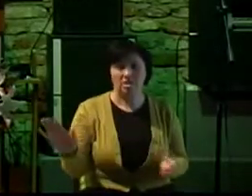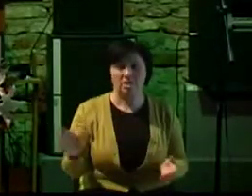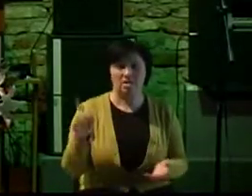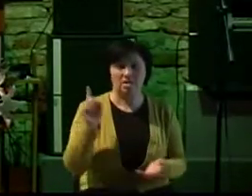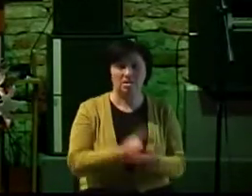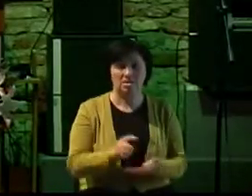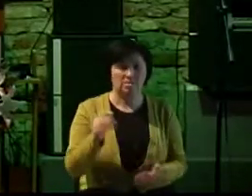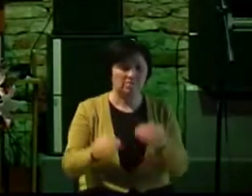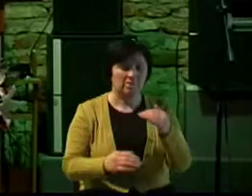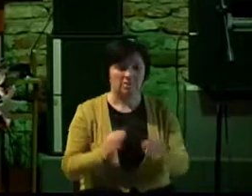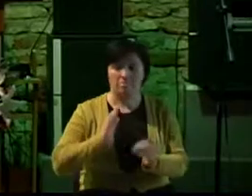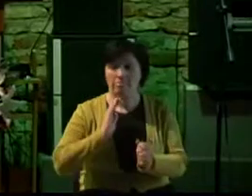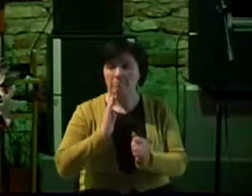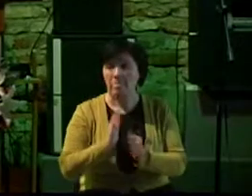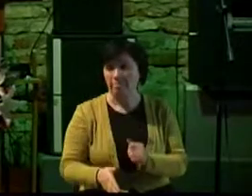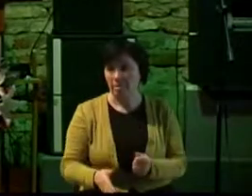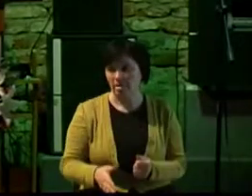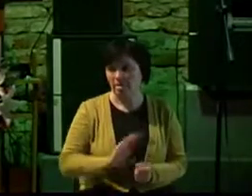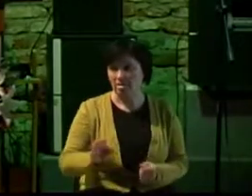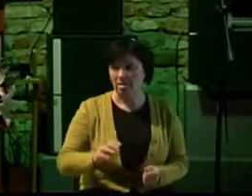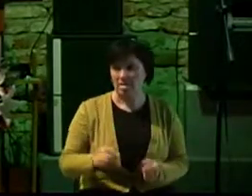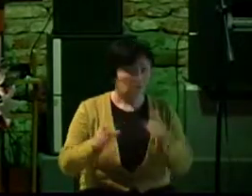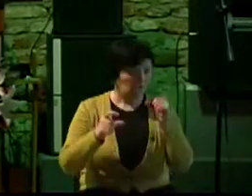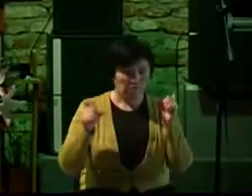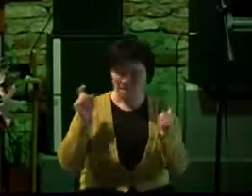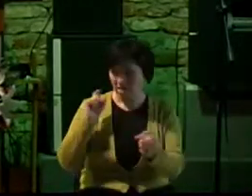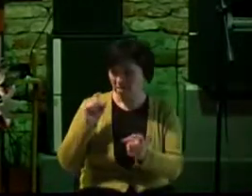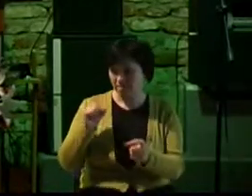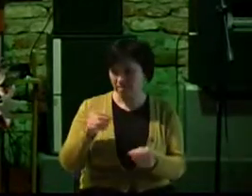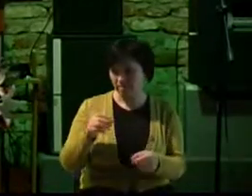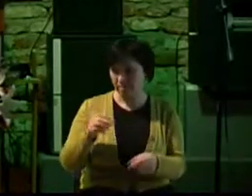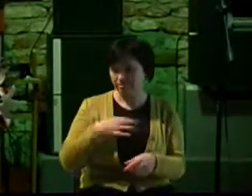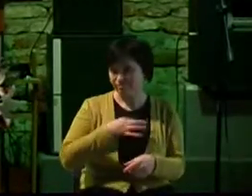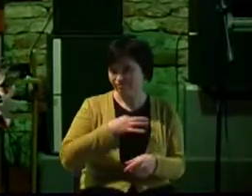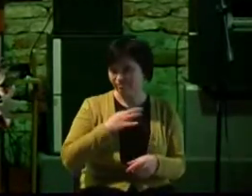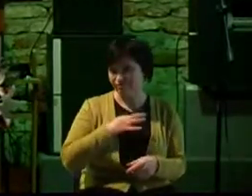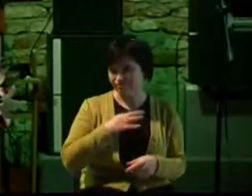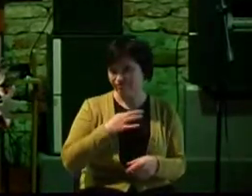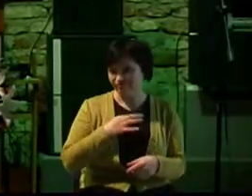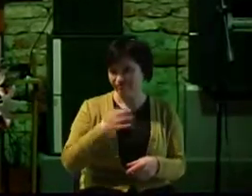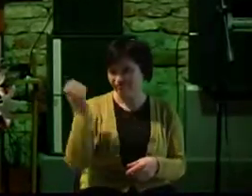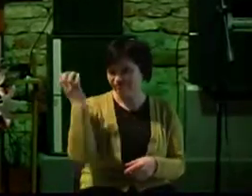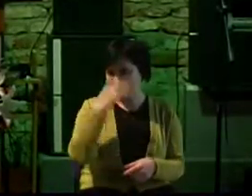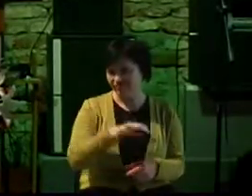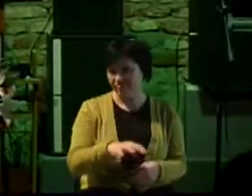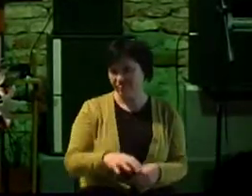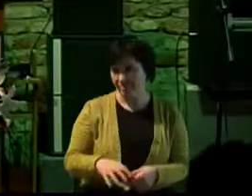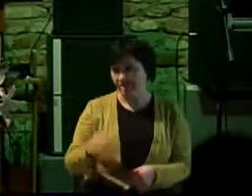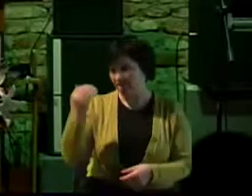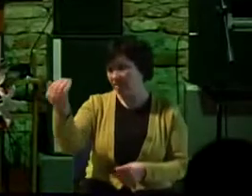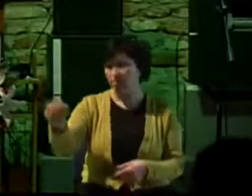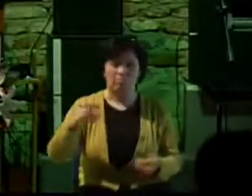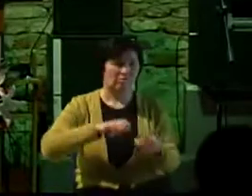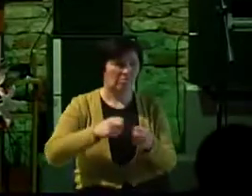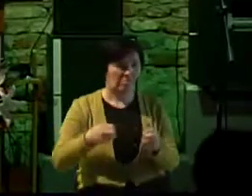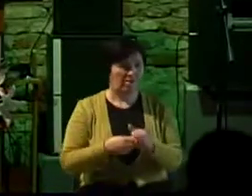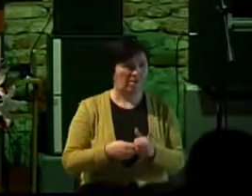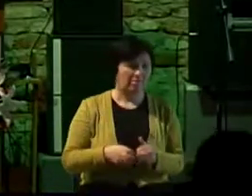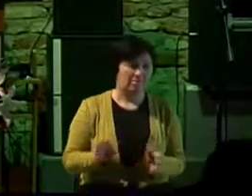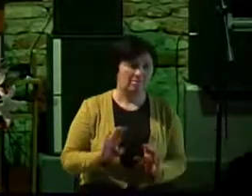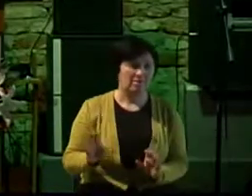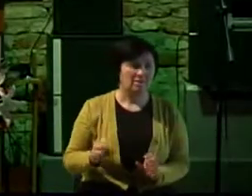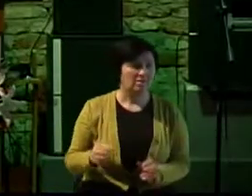должны проходить мимо. Мы не должны отворачиваться и делать вид, что мы просто этого не замечаем, это его проблема.